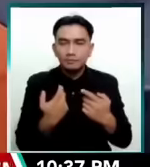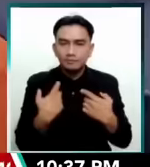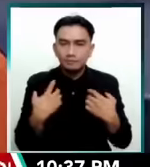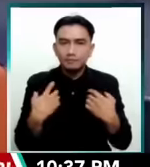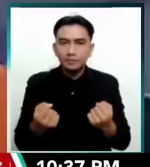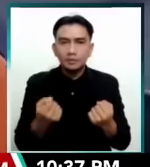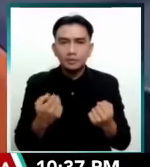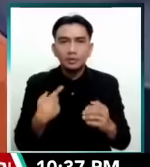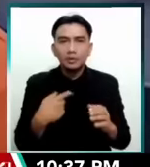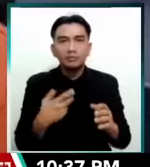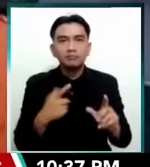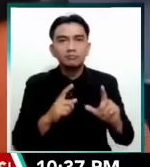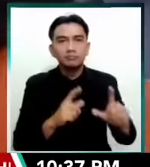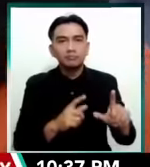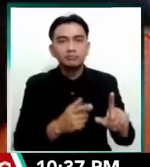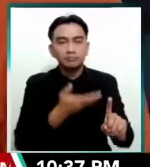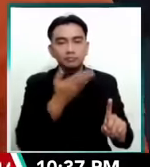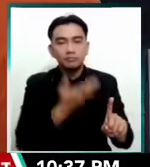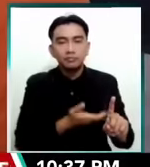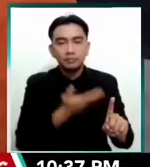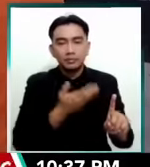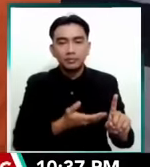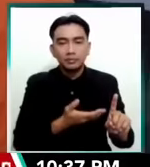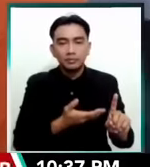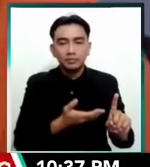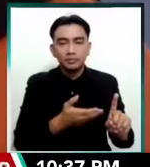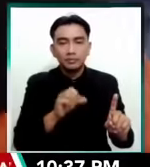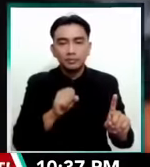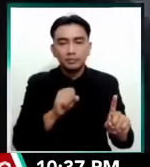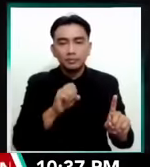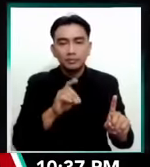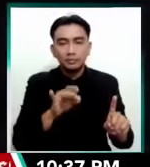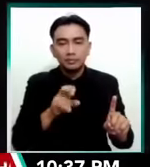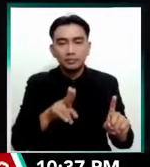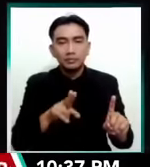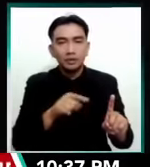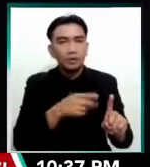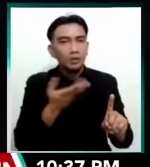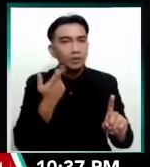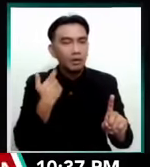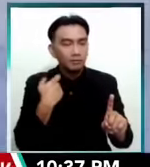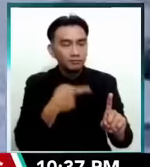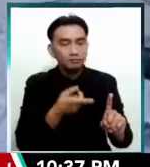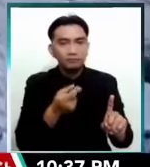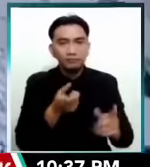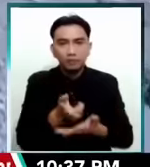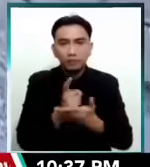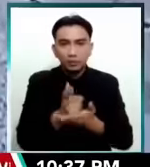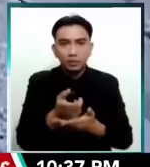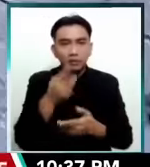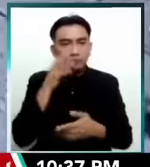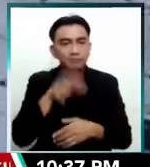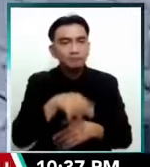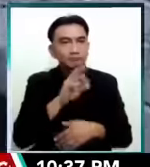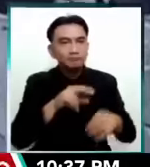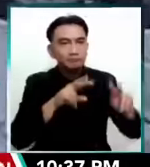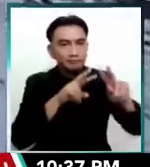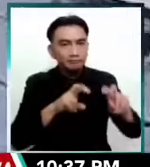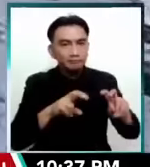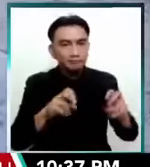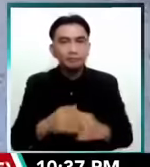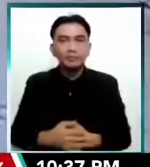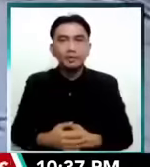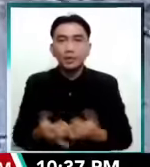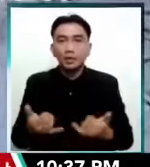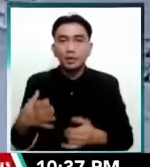si Patrolman Zenjo Del Rosario na posibong nagpaputok batay sa paraffin test. Sinusubukan pa namin kunin ang pahayag ng